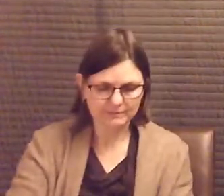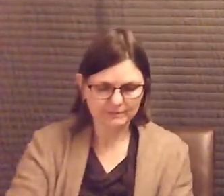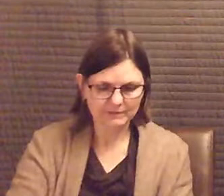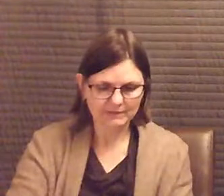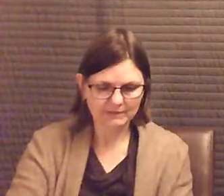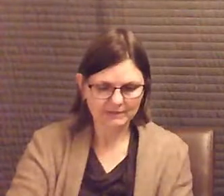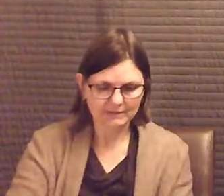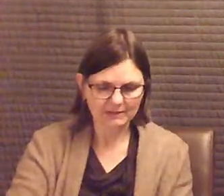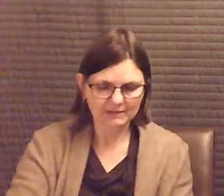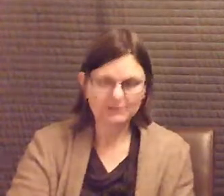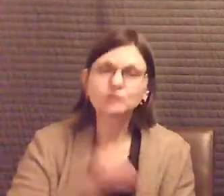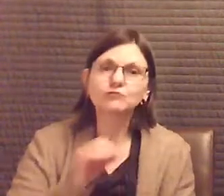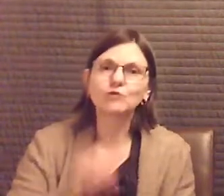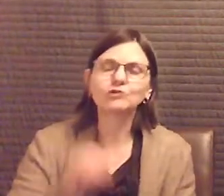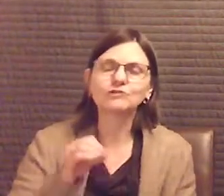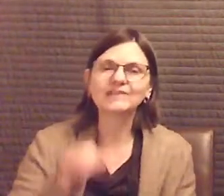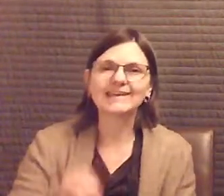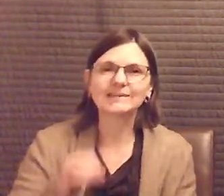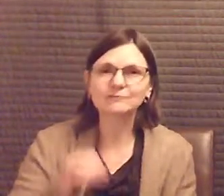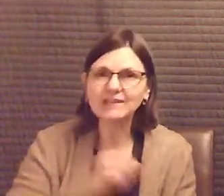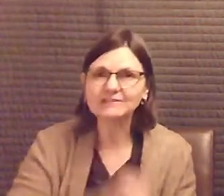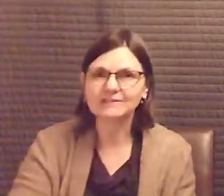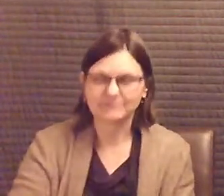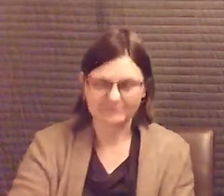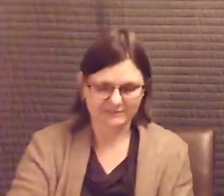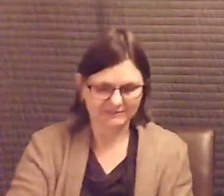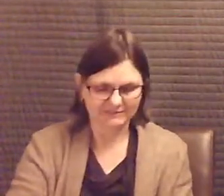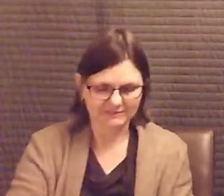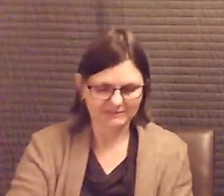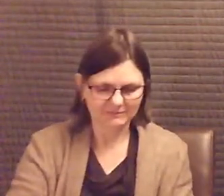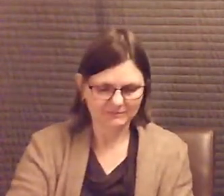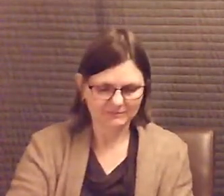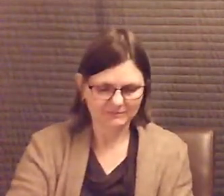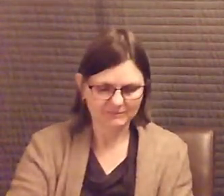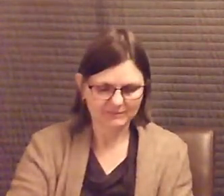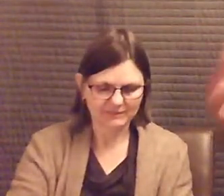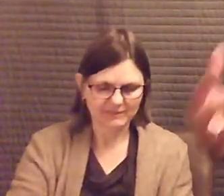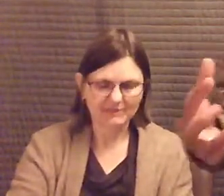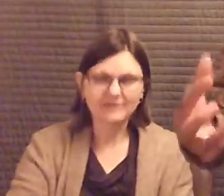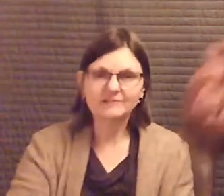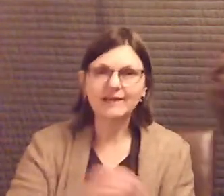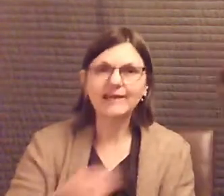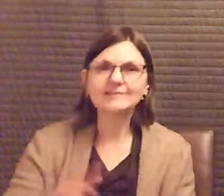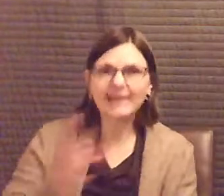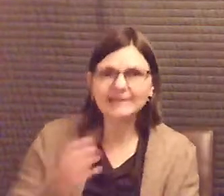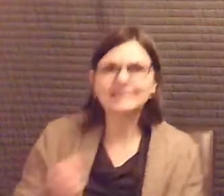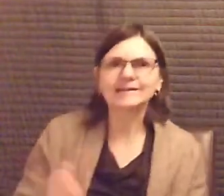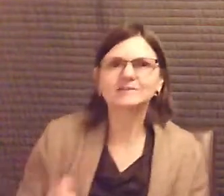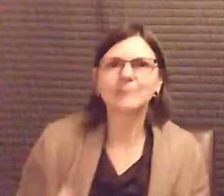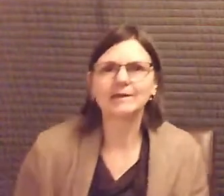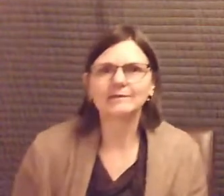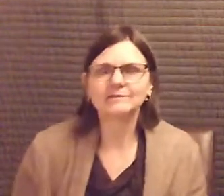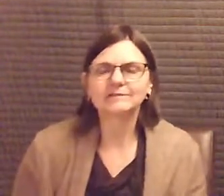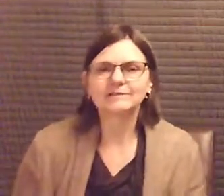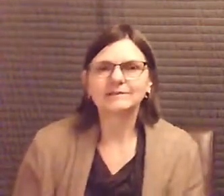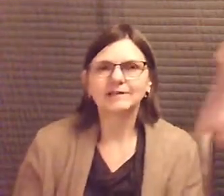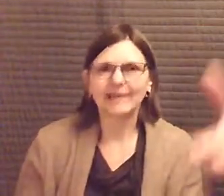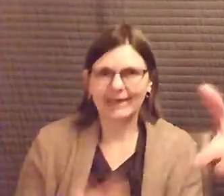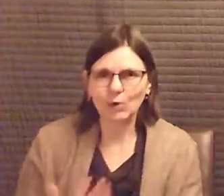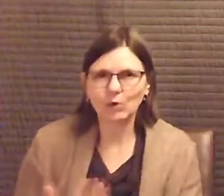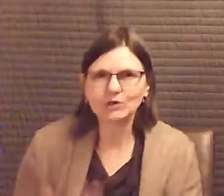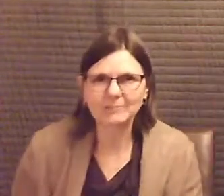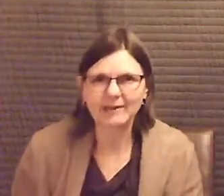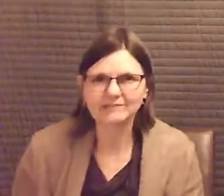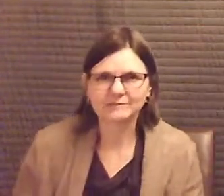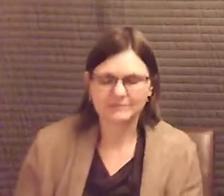de horen daar die het woord van de heer de vries de b3 spannend zij deden er iets melodieën